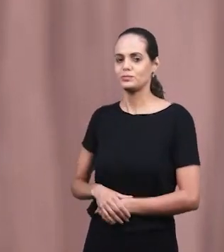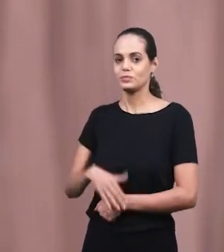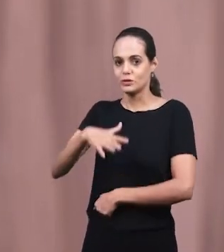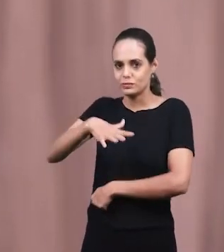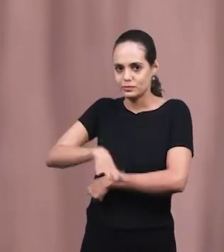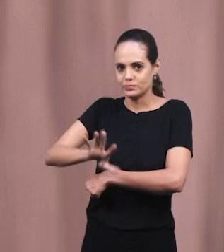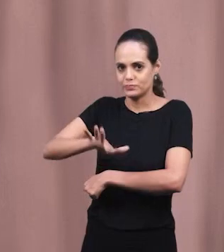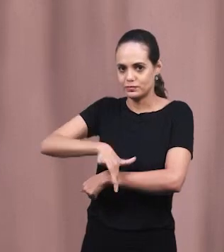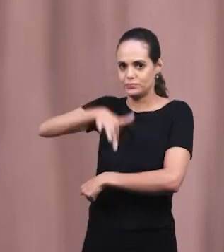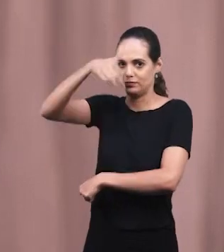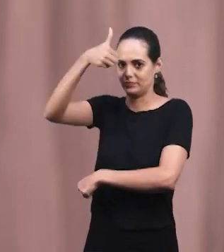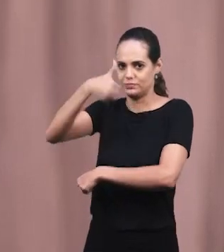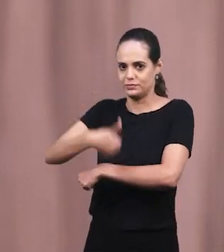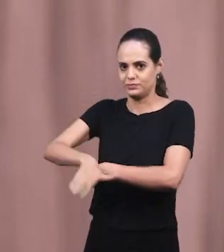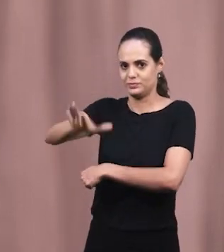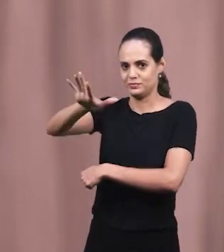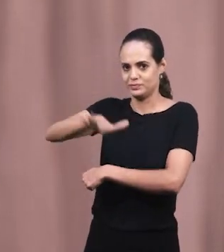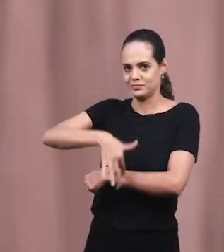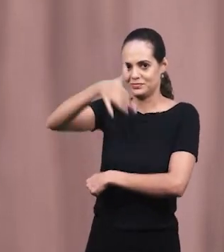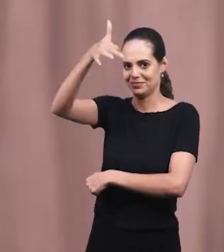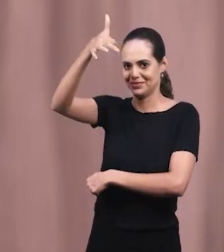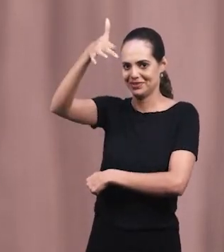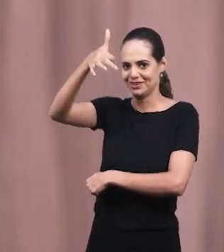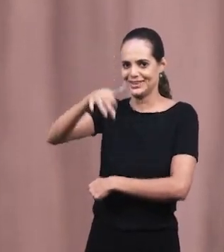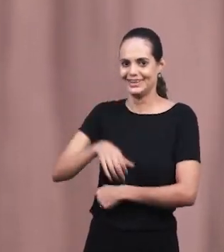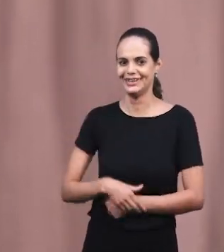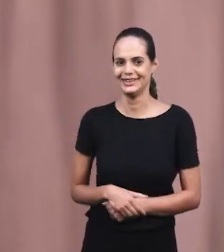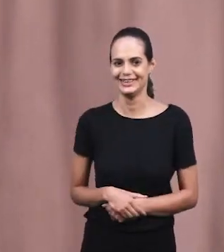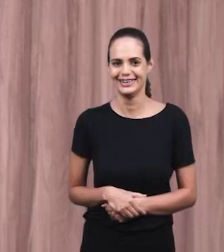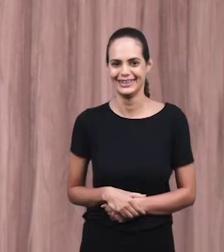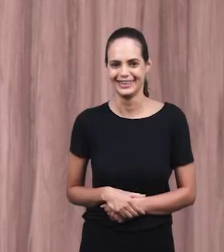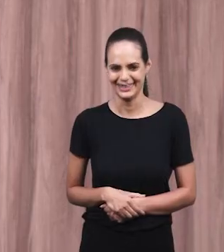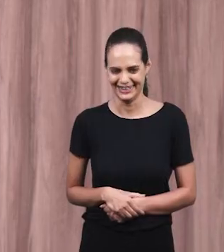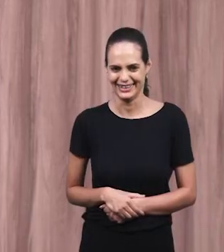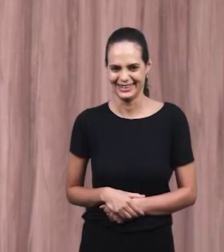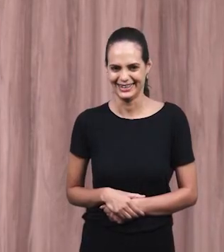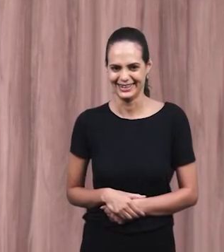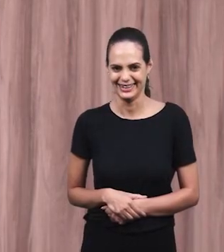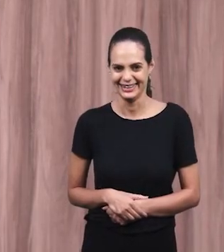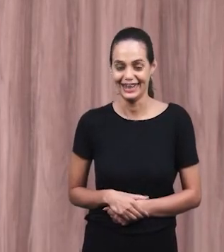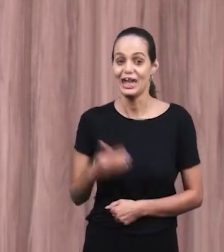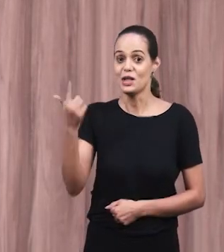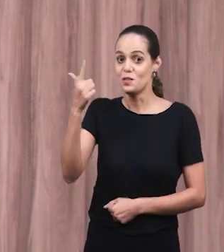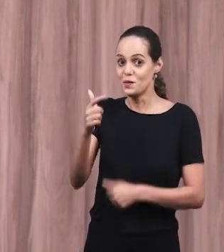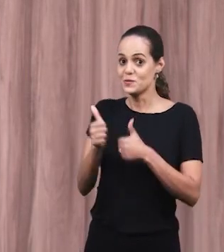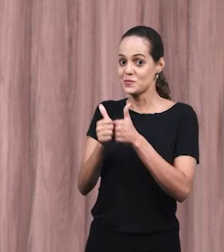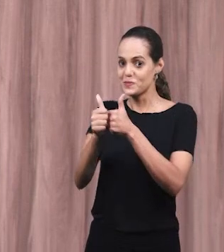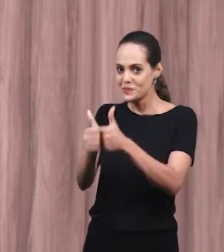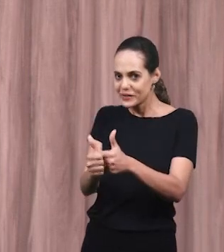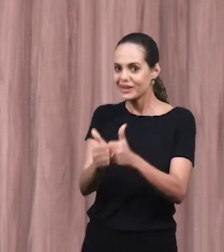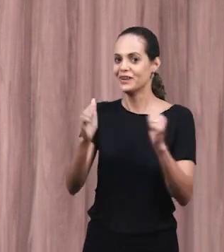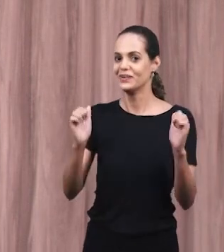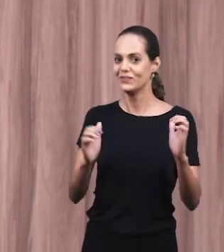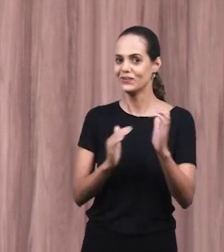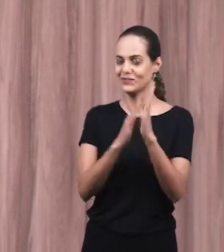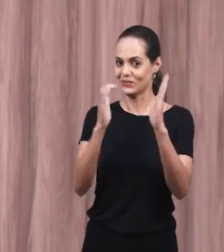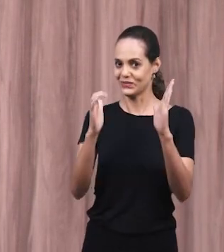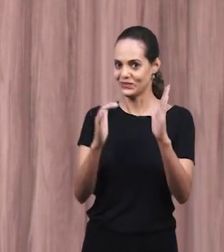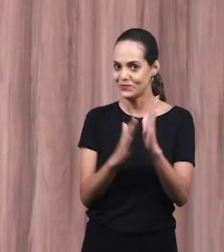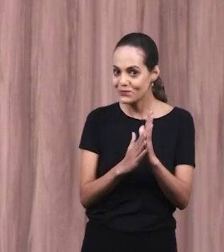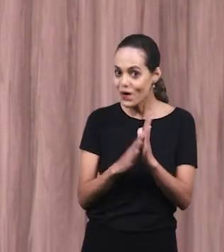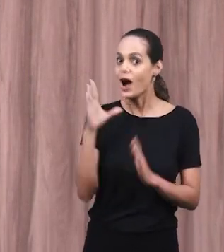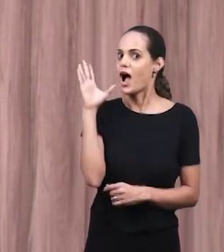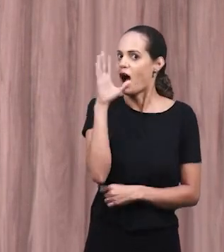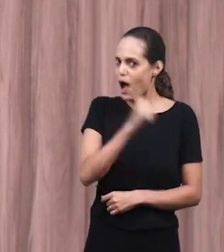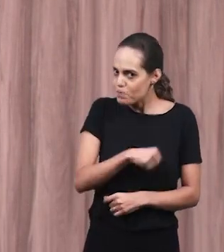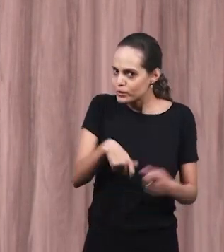I, 2, I. Mais afin d'accompagner la louange, nous allons jouer un peu plus